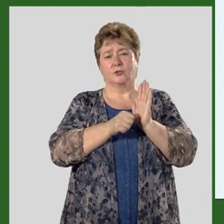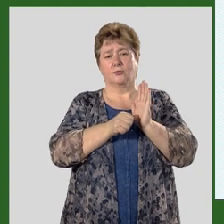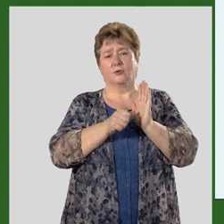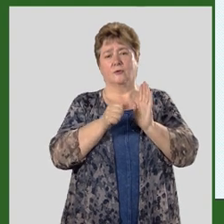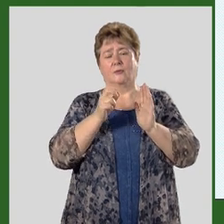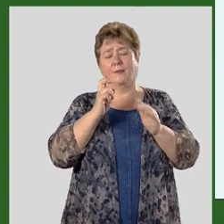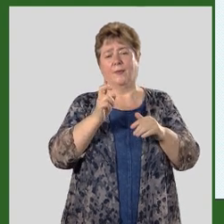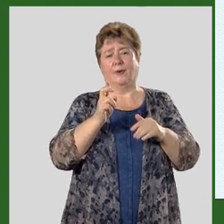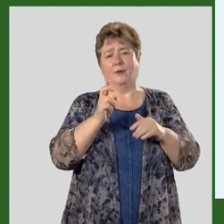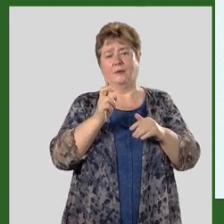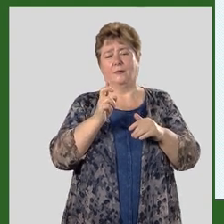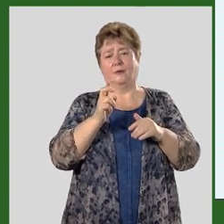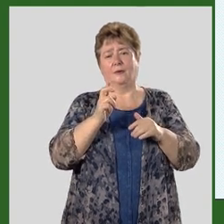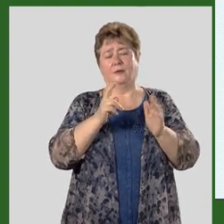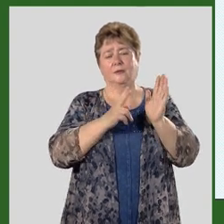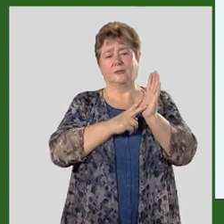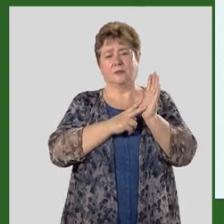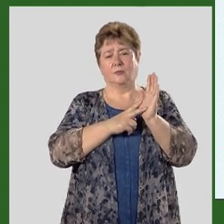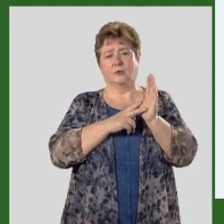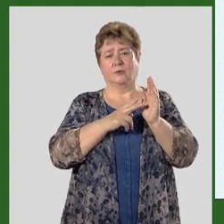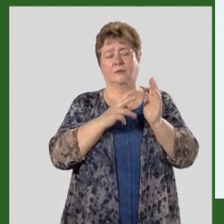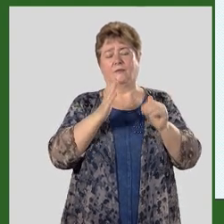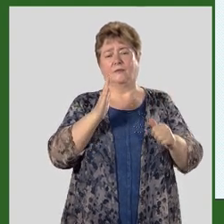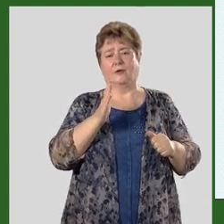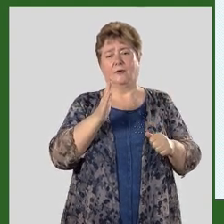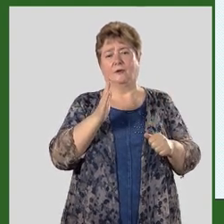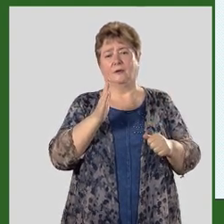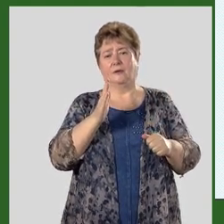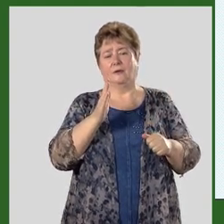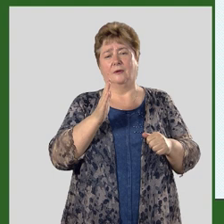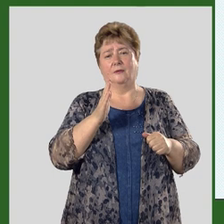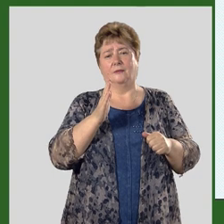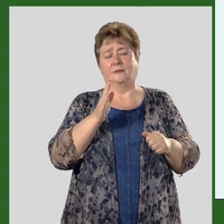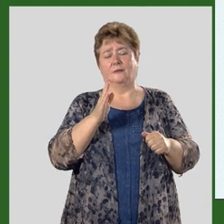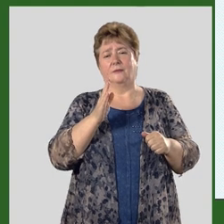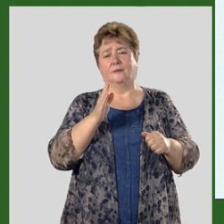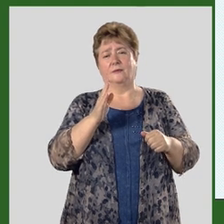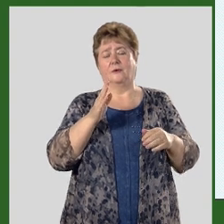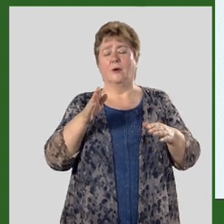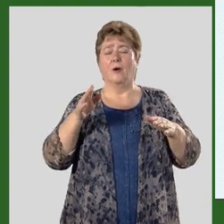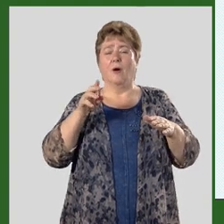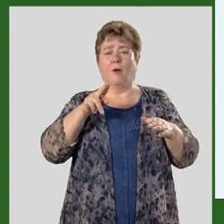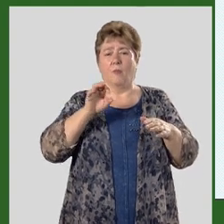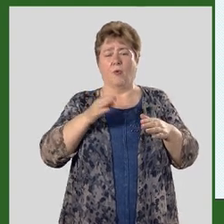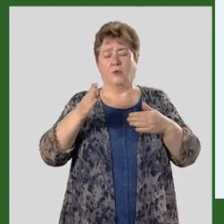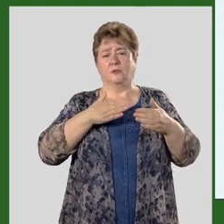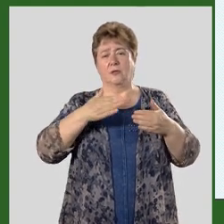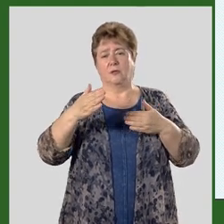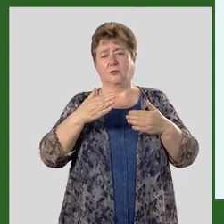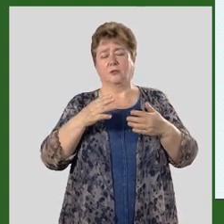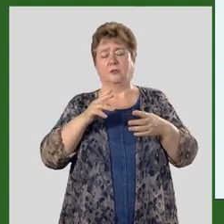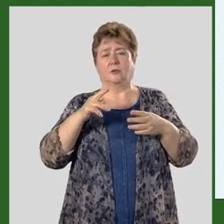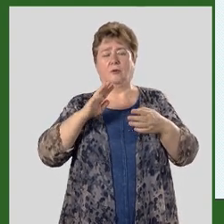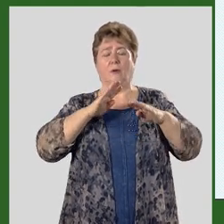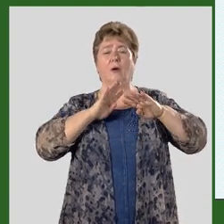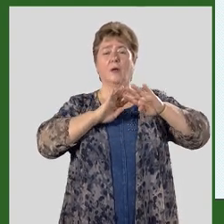шестой – Б, седьмой – В. И по соотношению схема